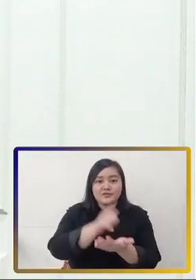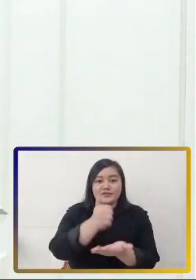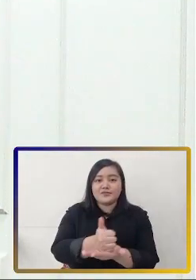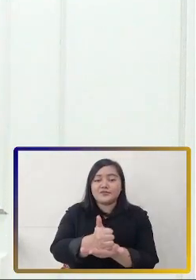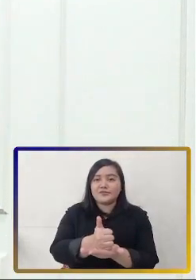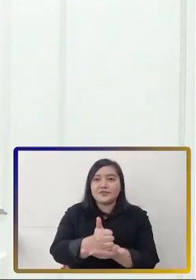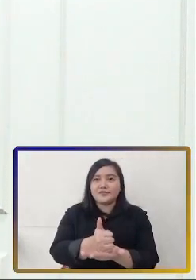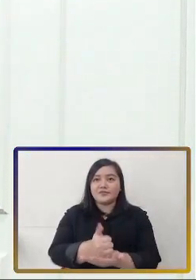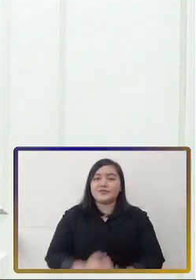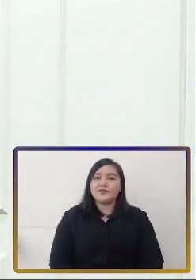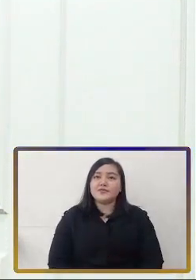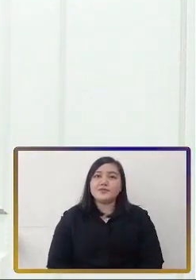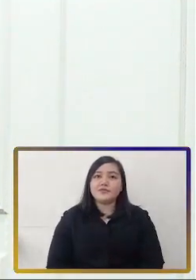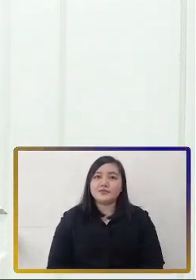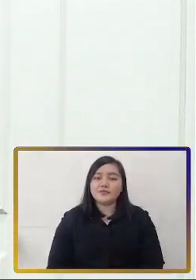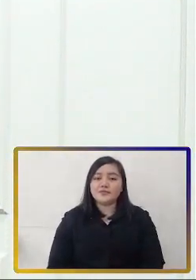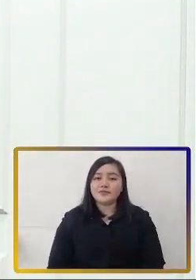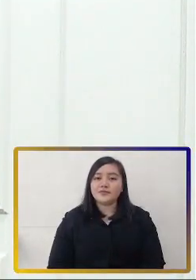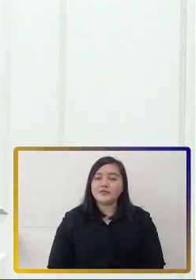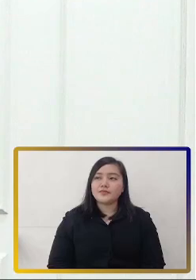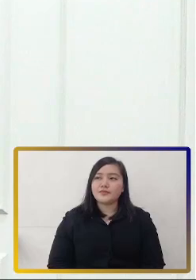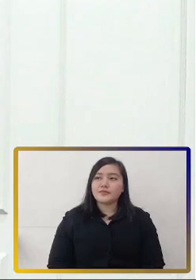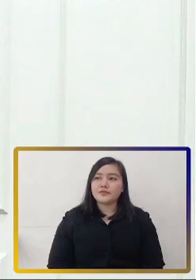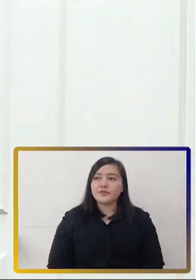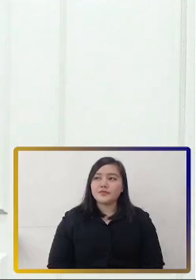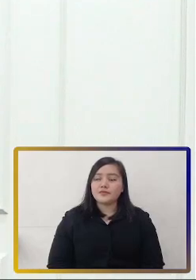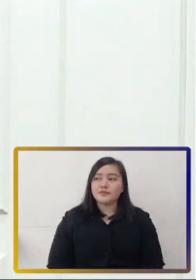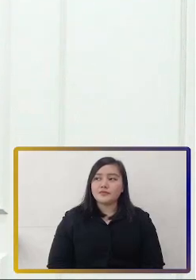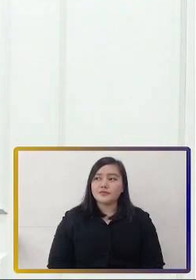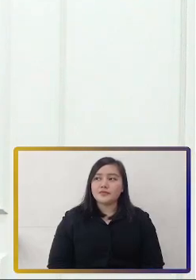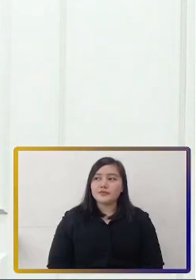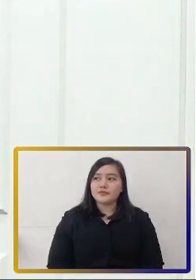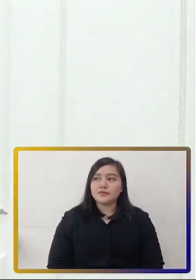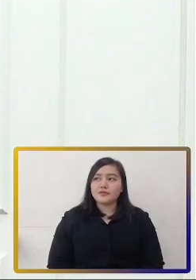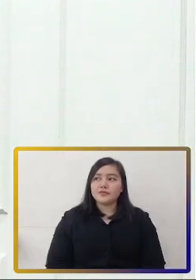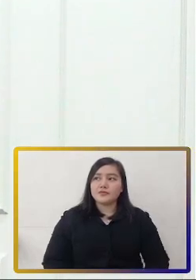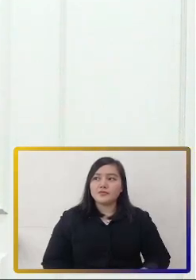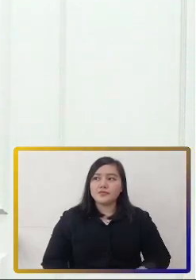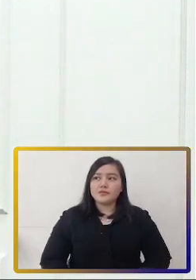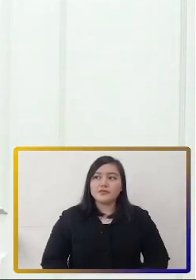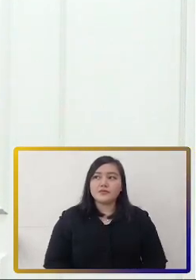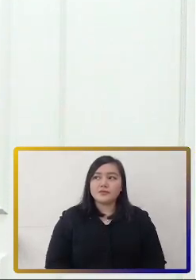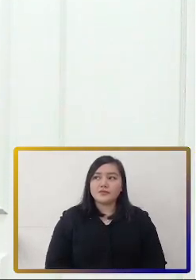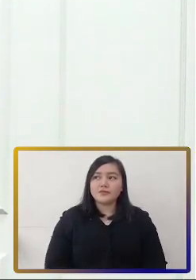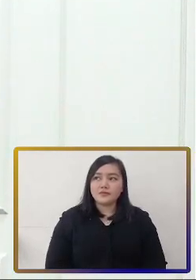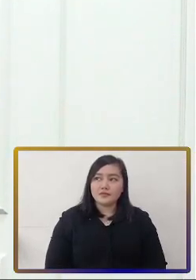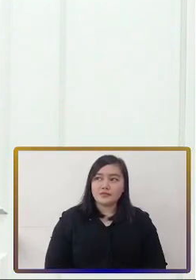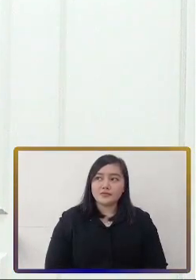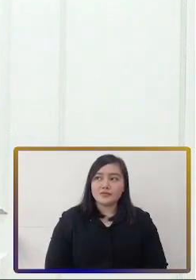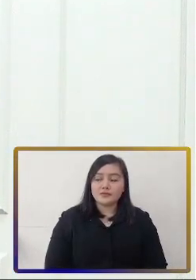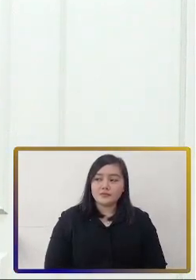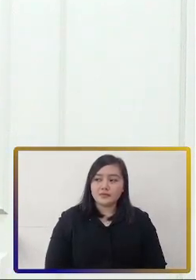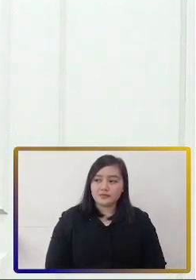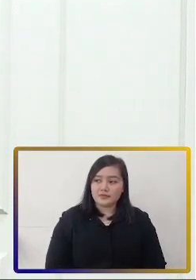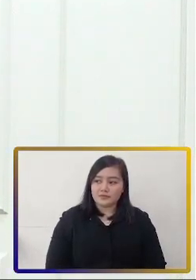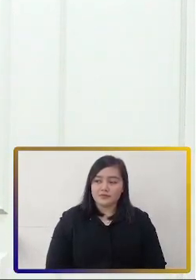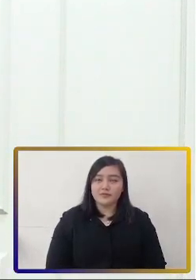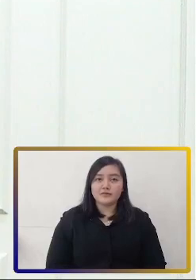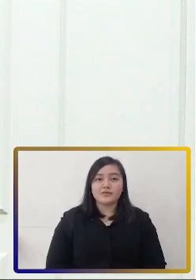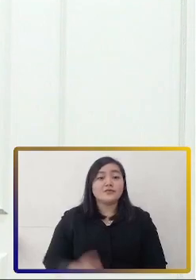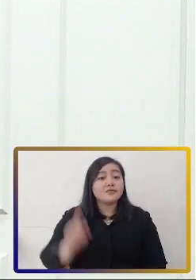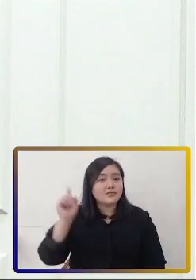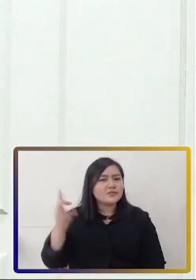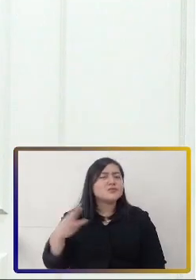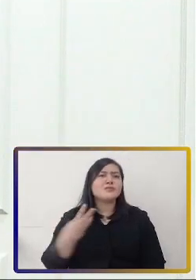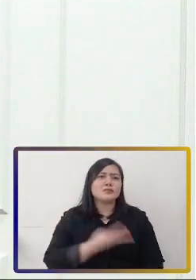Alright? So yun pa lang, makita nyo, kung humayway tayo o nag-skyway tayo, kitang-kita natin kagad, oy, ayan pala yung ano,